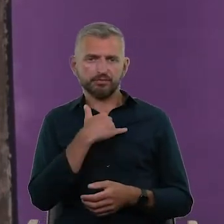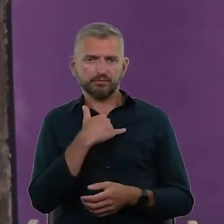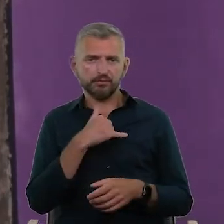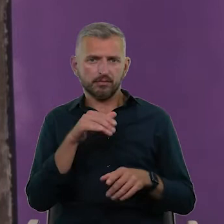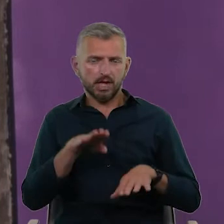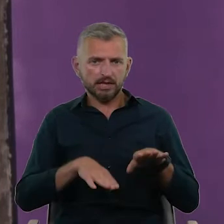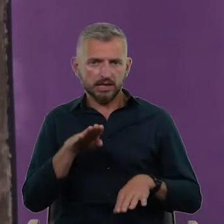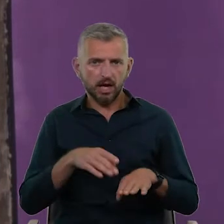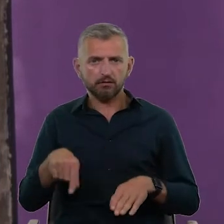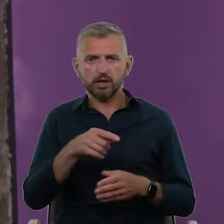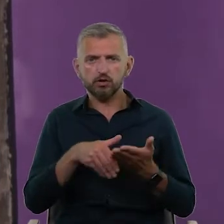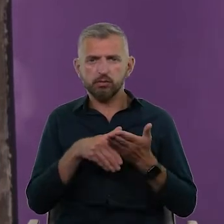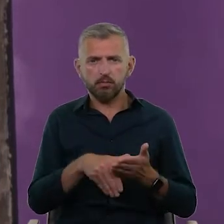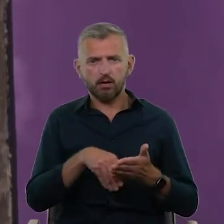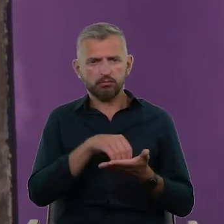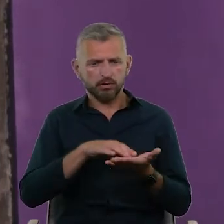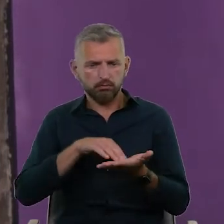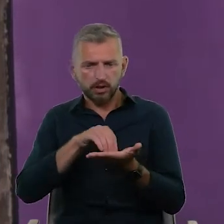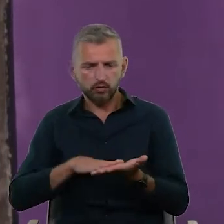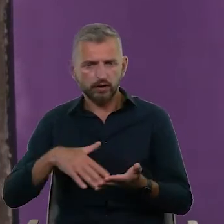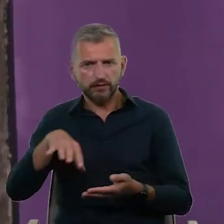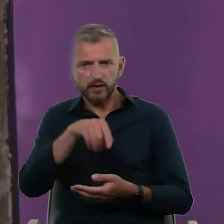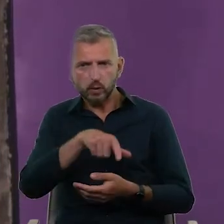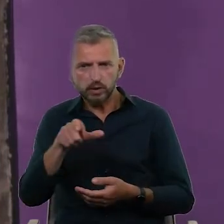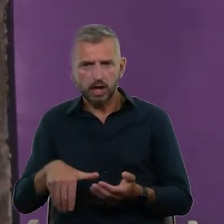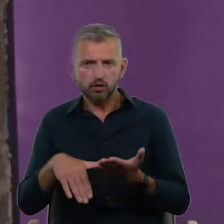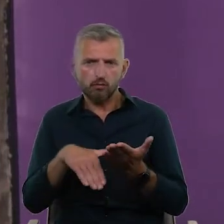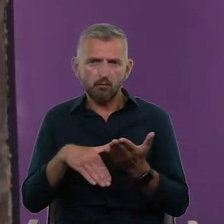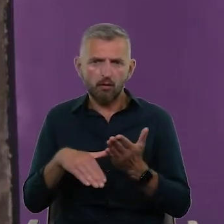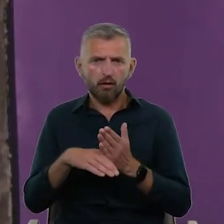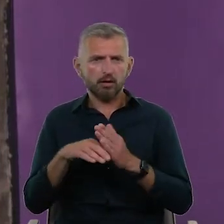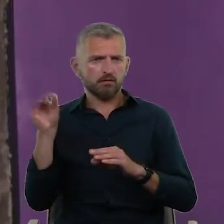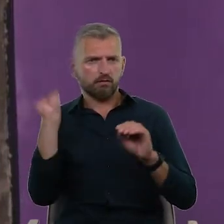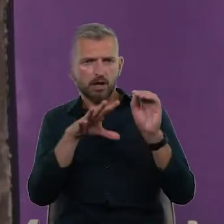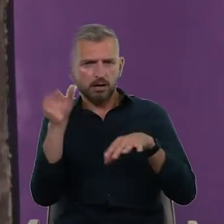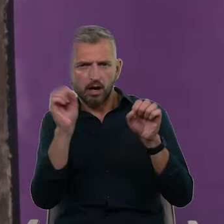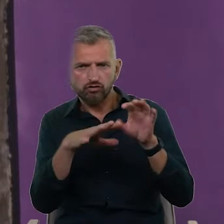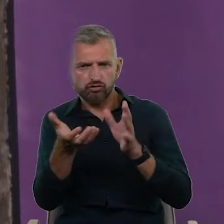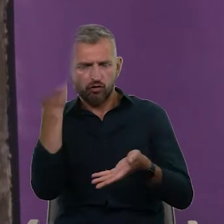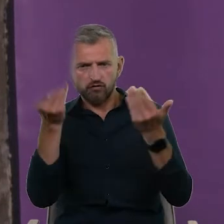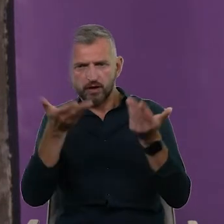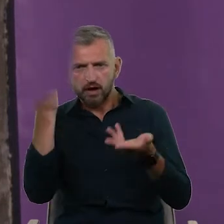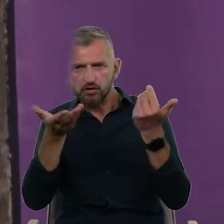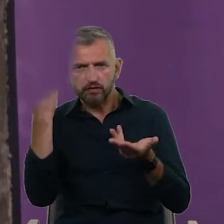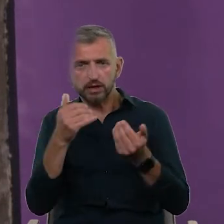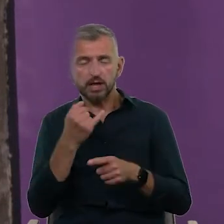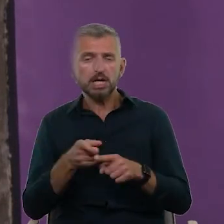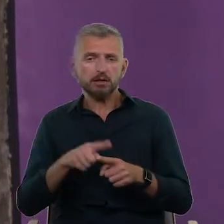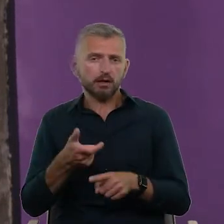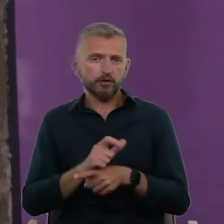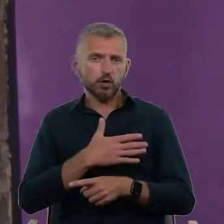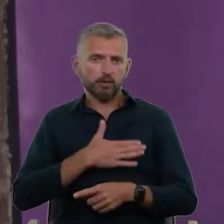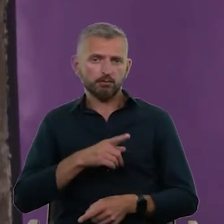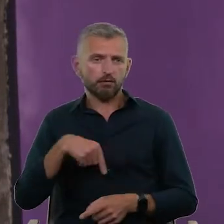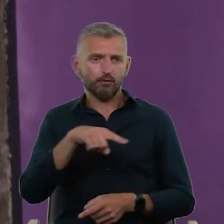наш склад, вони допомагають записувати всіх людей, допомагають вантажити, розвантажувати там, і це надзвичайно приємно, що